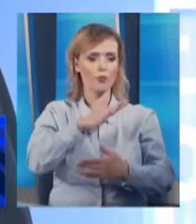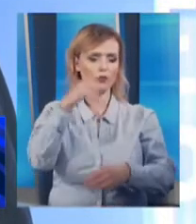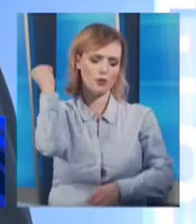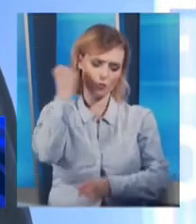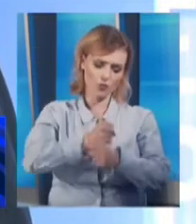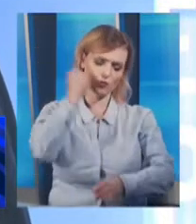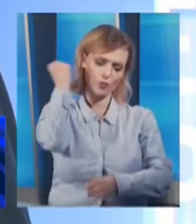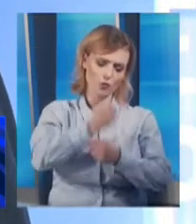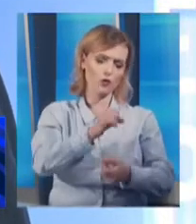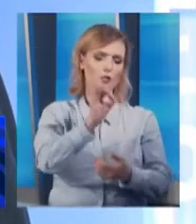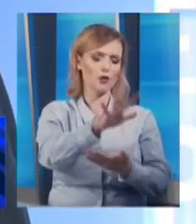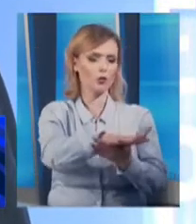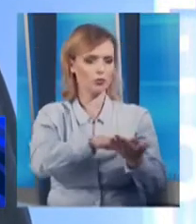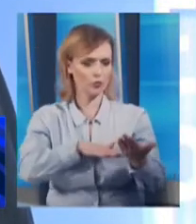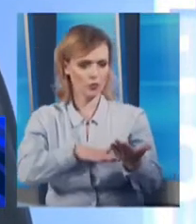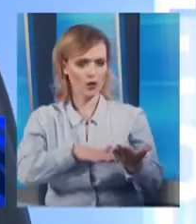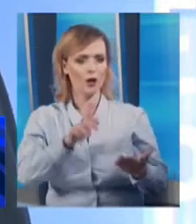în continuare pentru că trebuie să